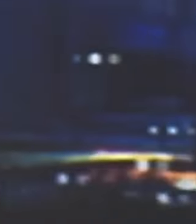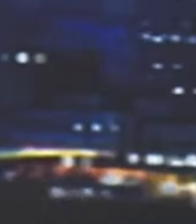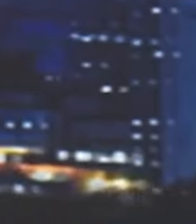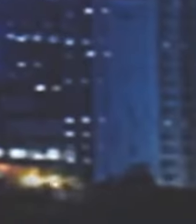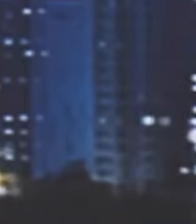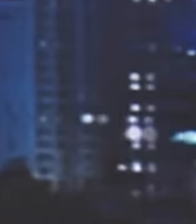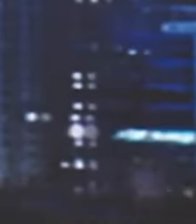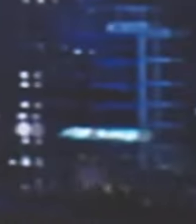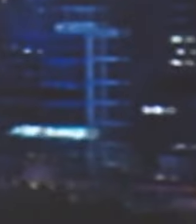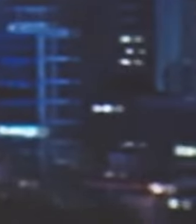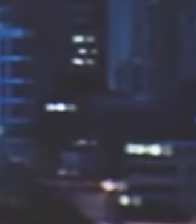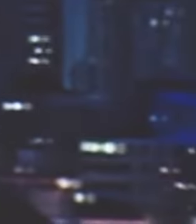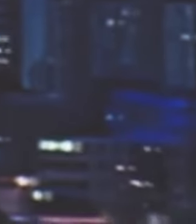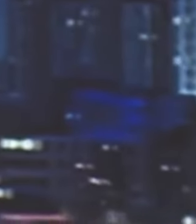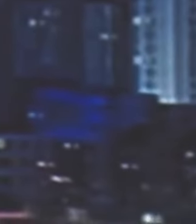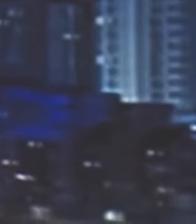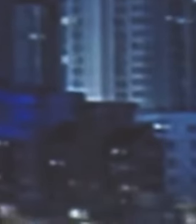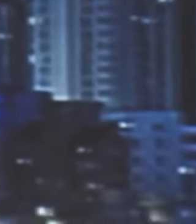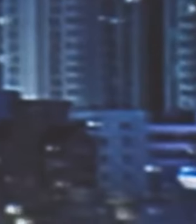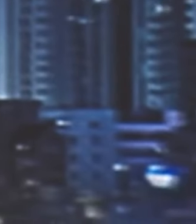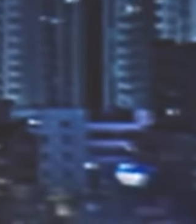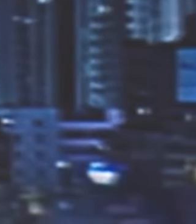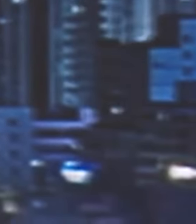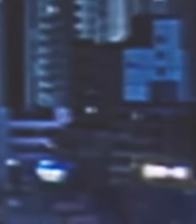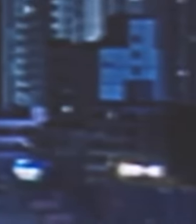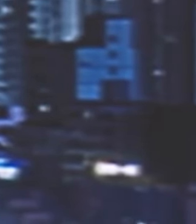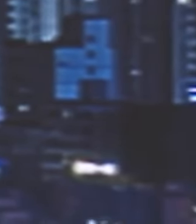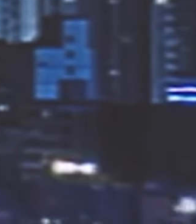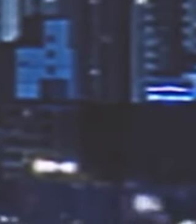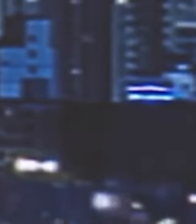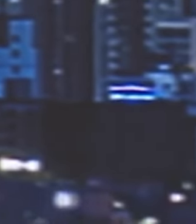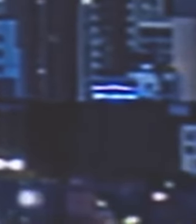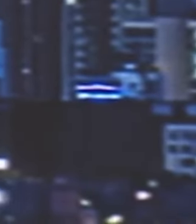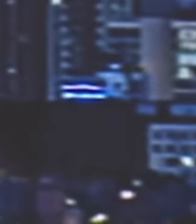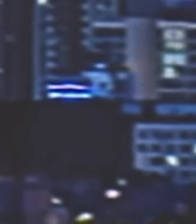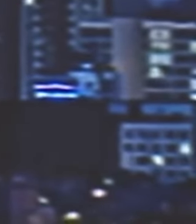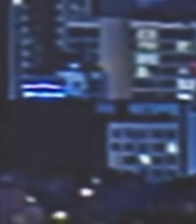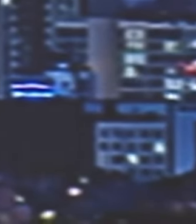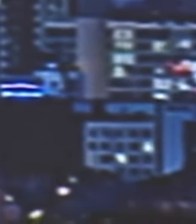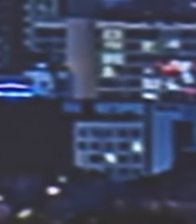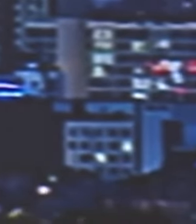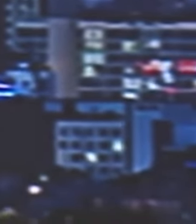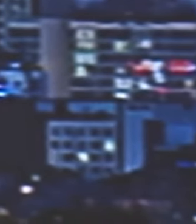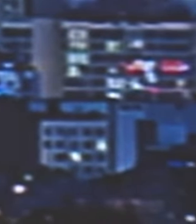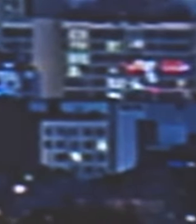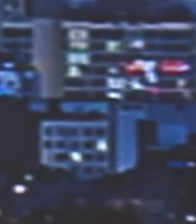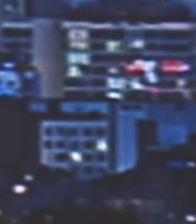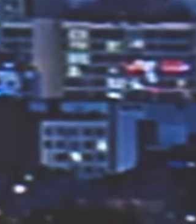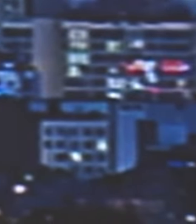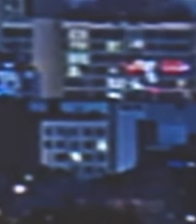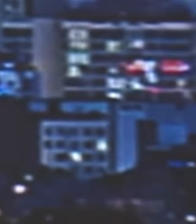JTBC 뉴스를 시청해주신 여러분 고맙습니다. 저희는 저녁 6시 50분 뉴스룸에서 뵙겠습니다.